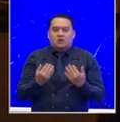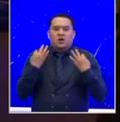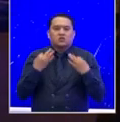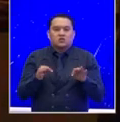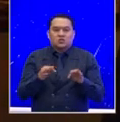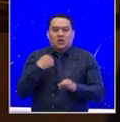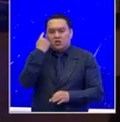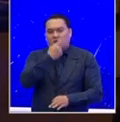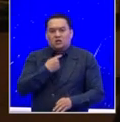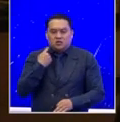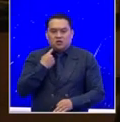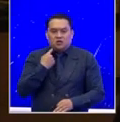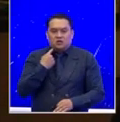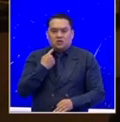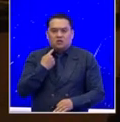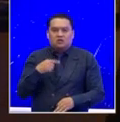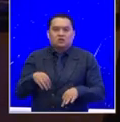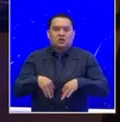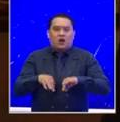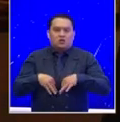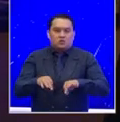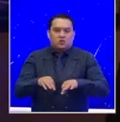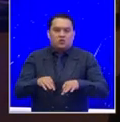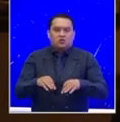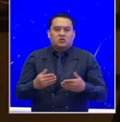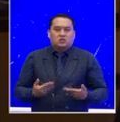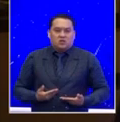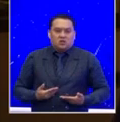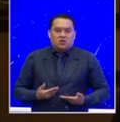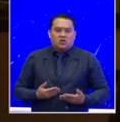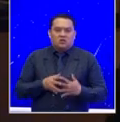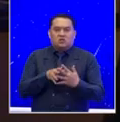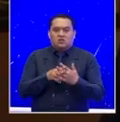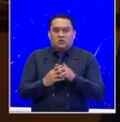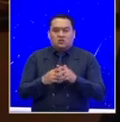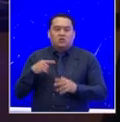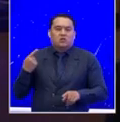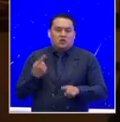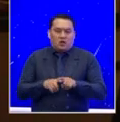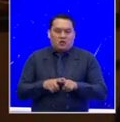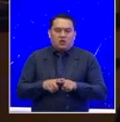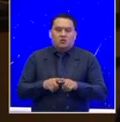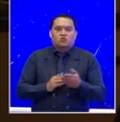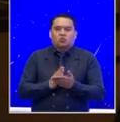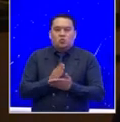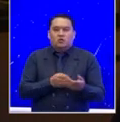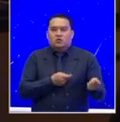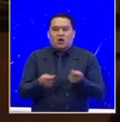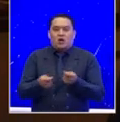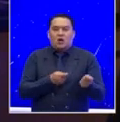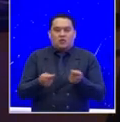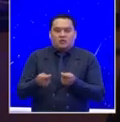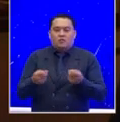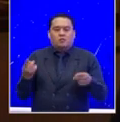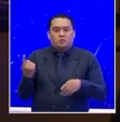расширяется для всех видов транспорта, обеспечивающих жизнедеятельность. Это сельхозтехника, транспорт служб доставки товаров первой